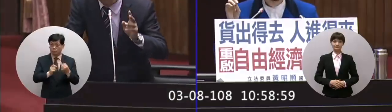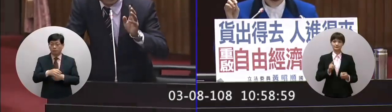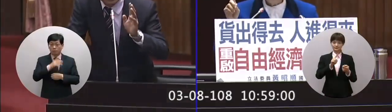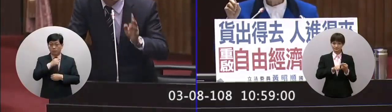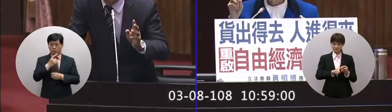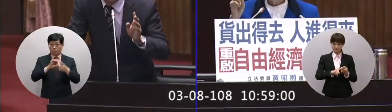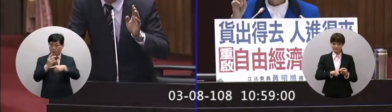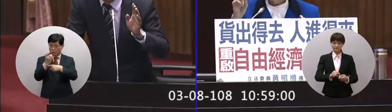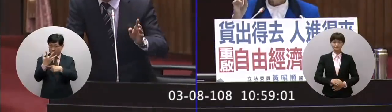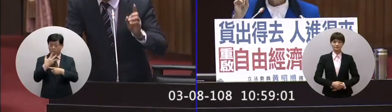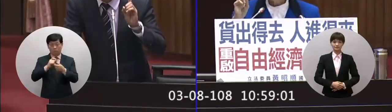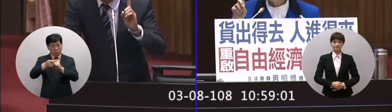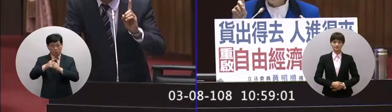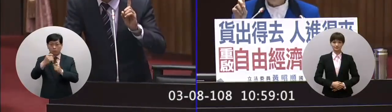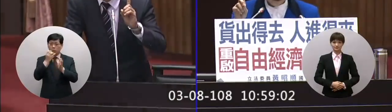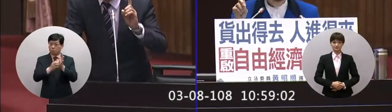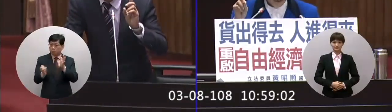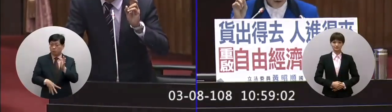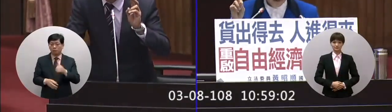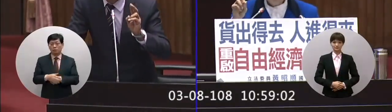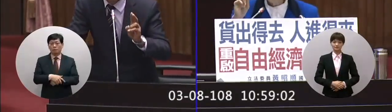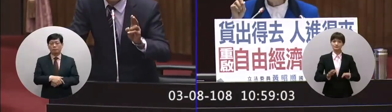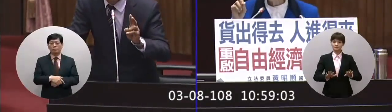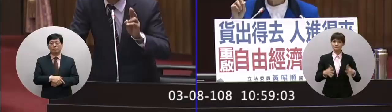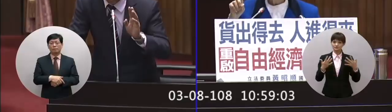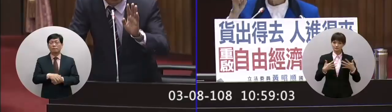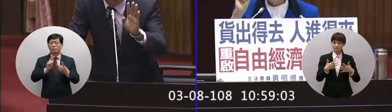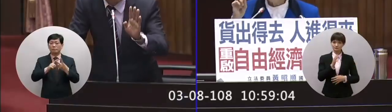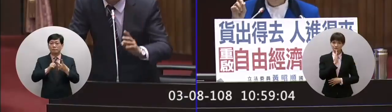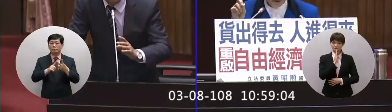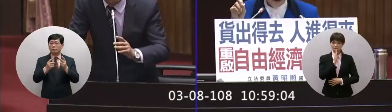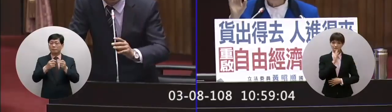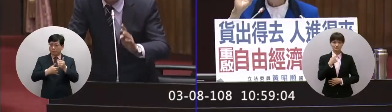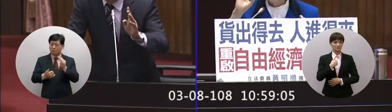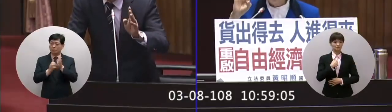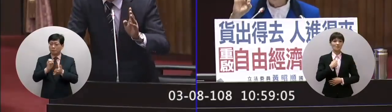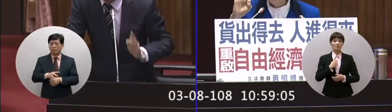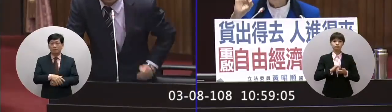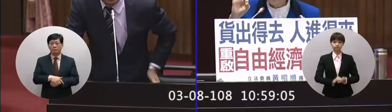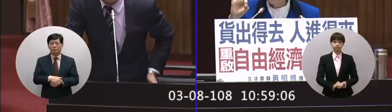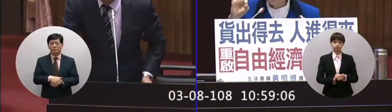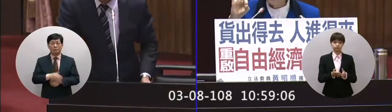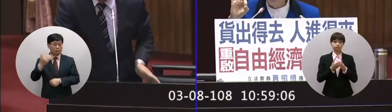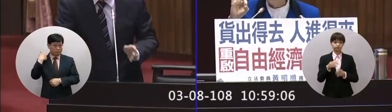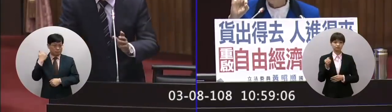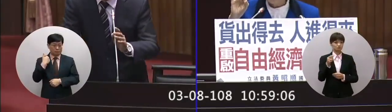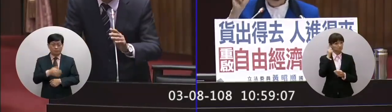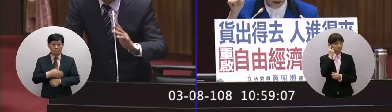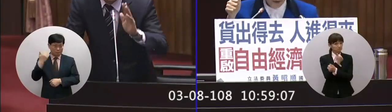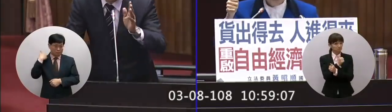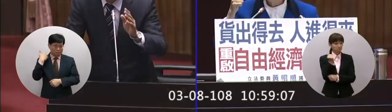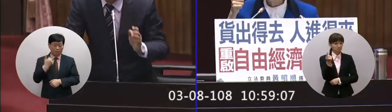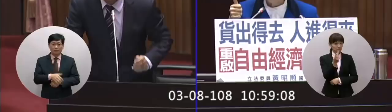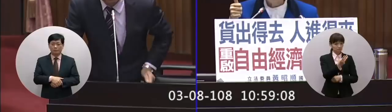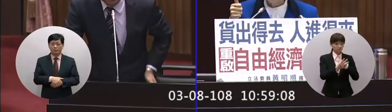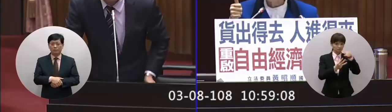错， 18%的关税才能拿掉。第一个说明。 现在问题、就是、 第二个， 我们必须要有三个面向。 之